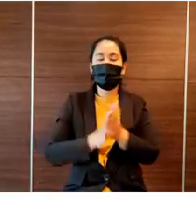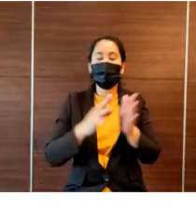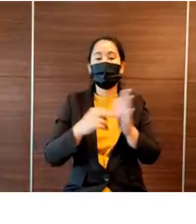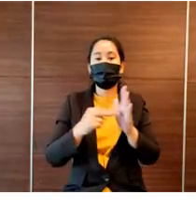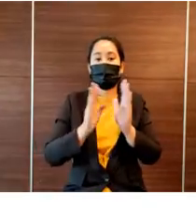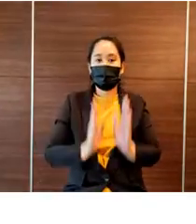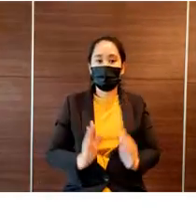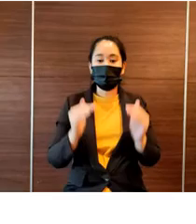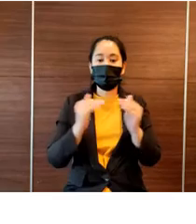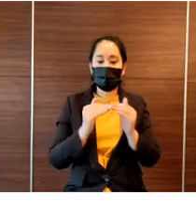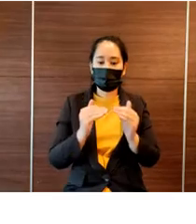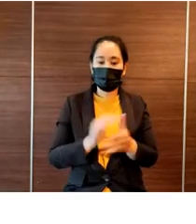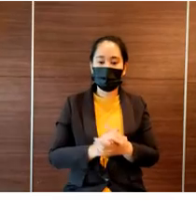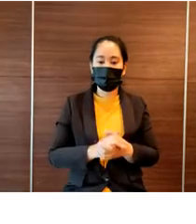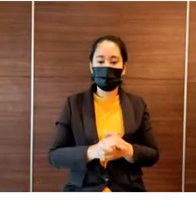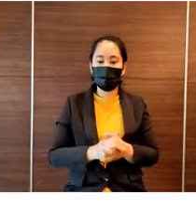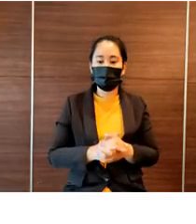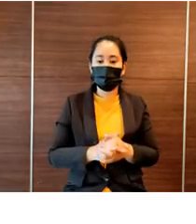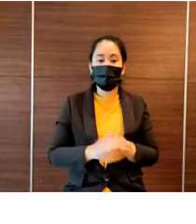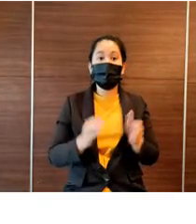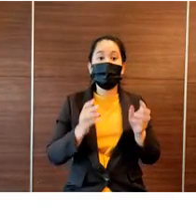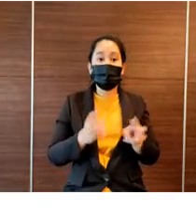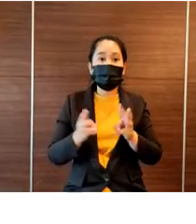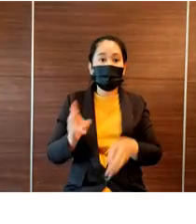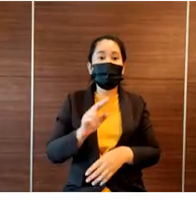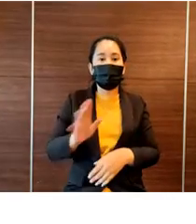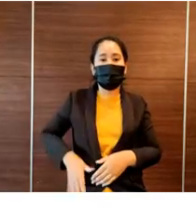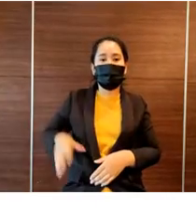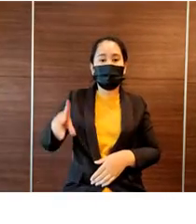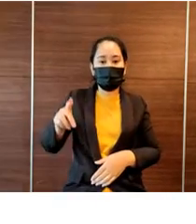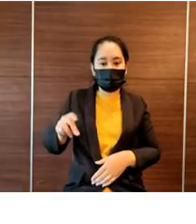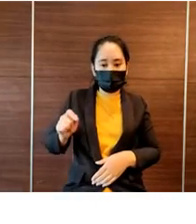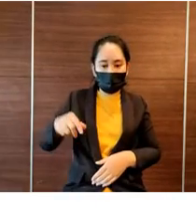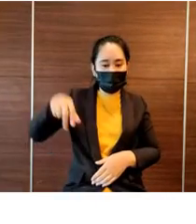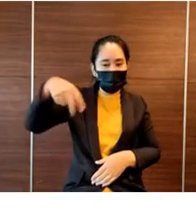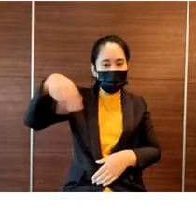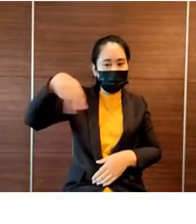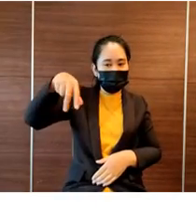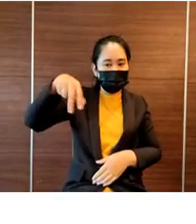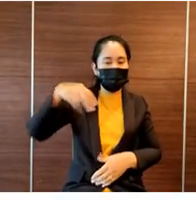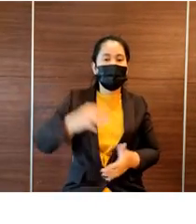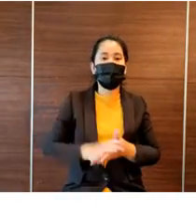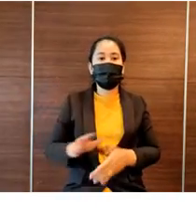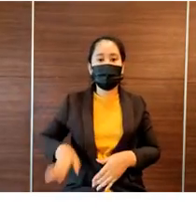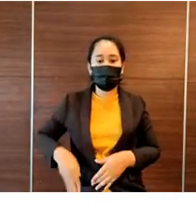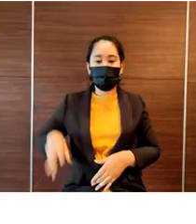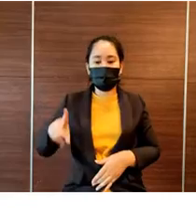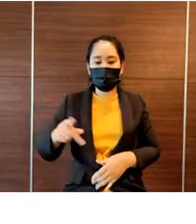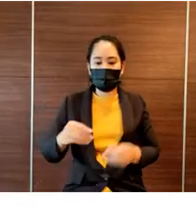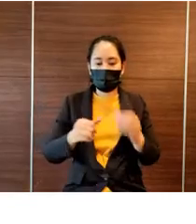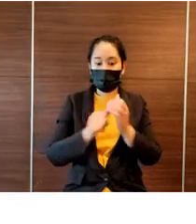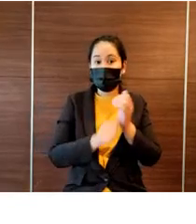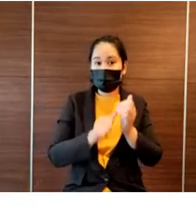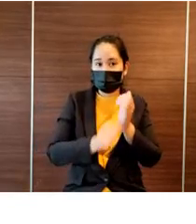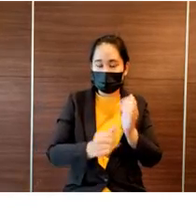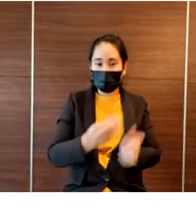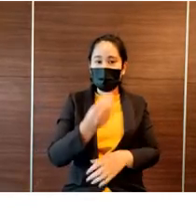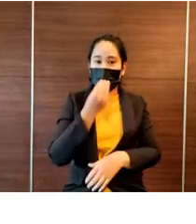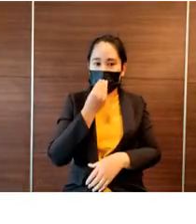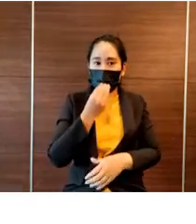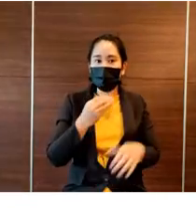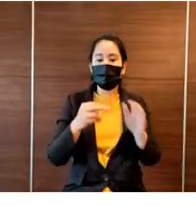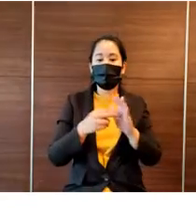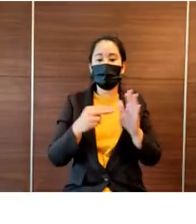งทฤษฎีหมาสั่นกระดิ่งทฤษฎีสั่นหมากินขี้ขอโทษค่ะหมากินขี้ถ้าเปรียบเทียบ